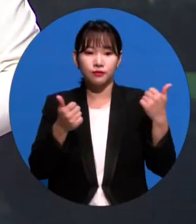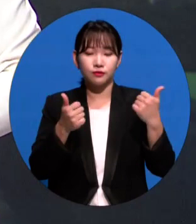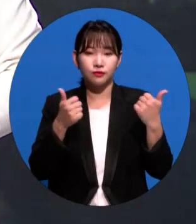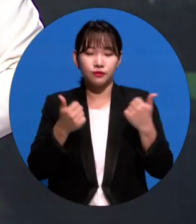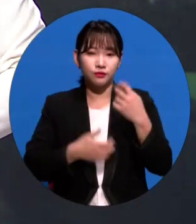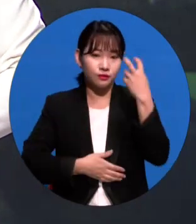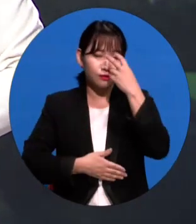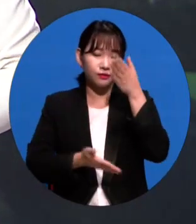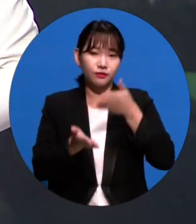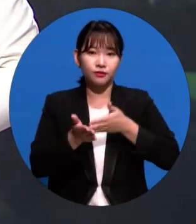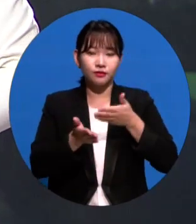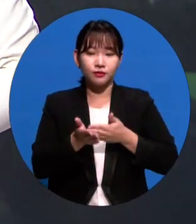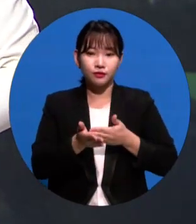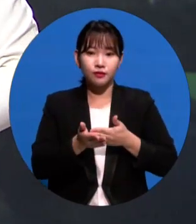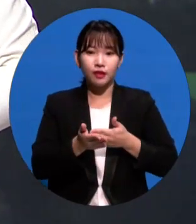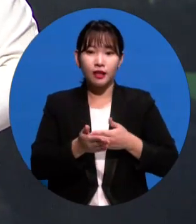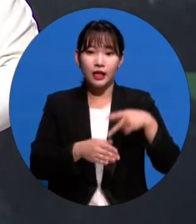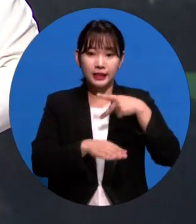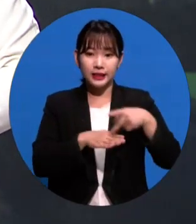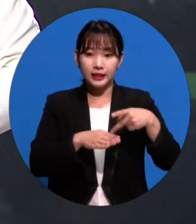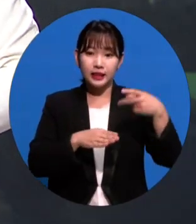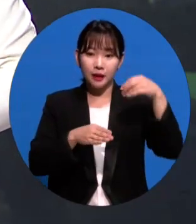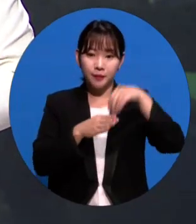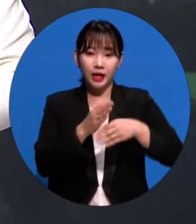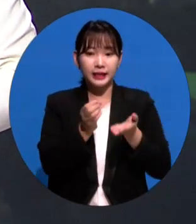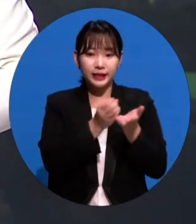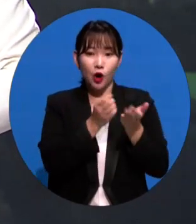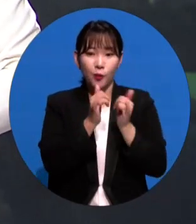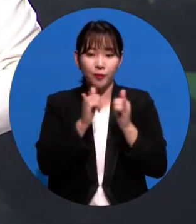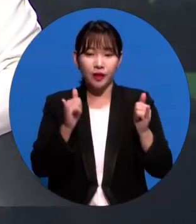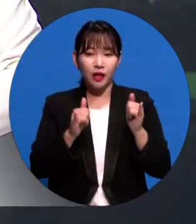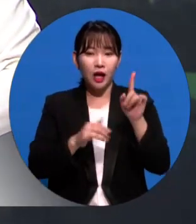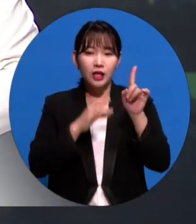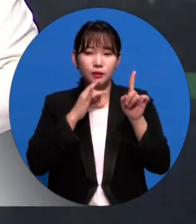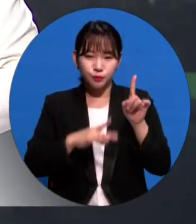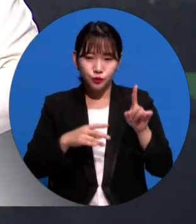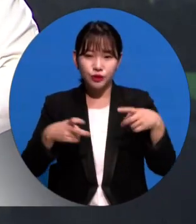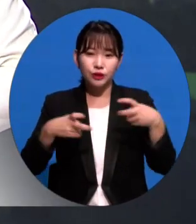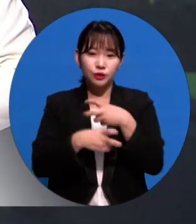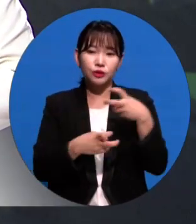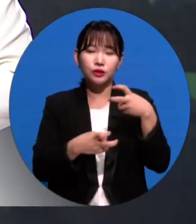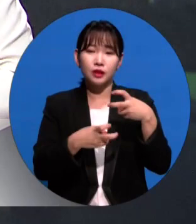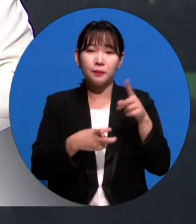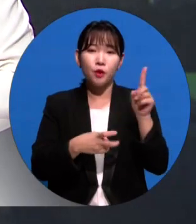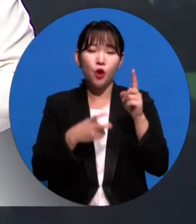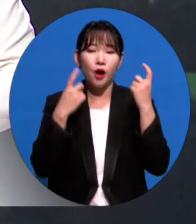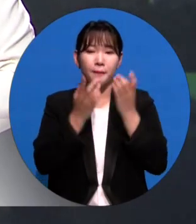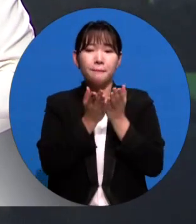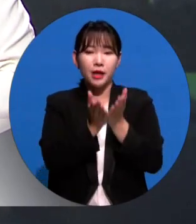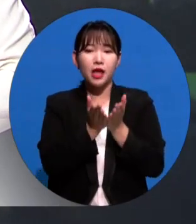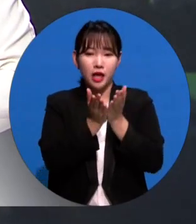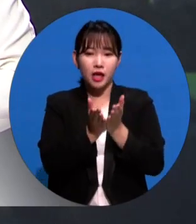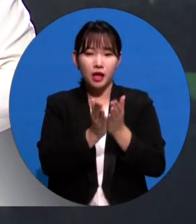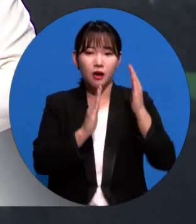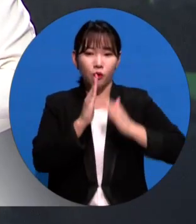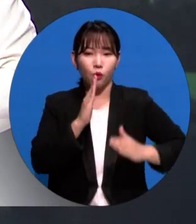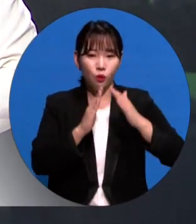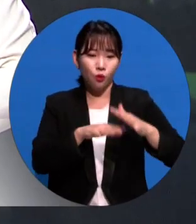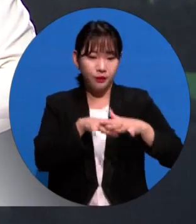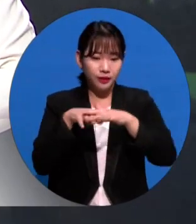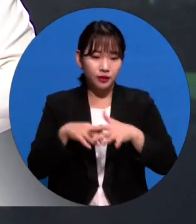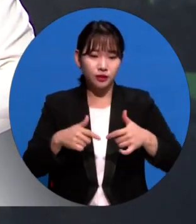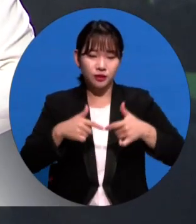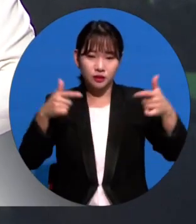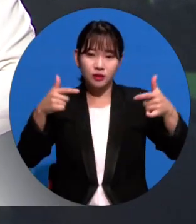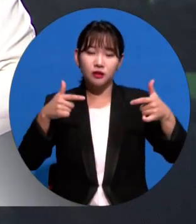국정감사 소식입니다 신한을 비롯한 섬주민의 유일한 대중교통이죠 연안여객선 공공 인프라